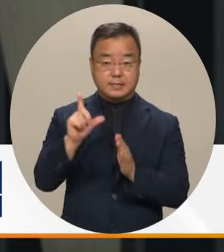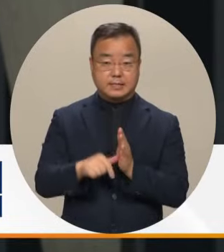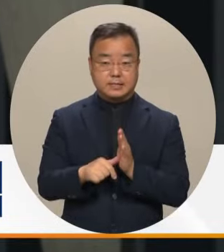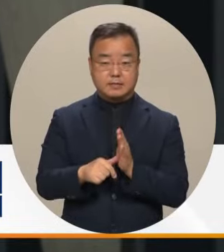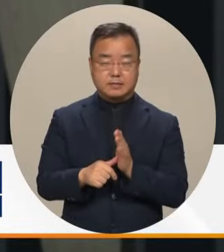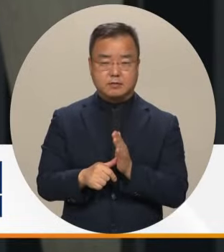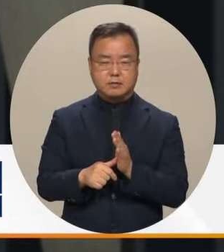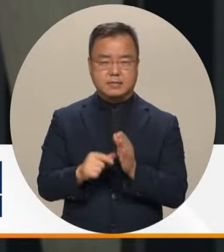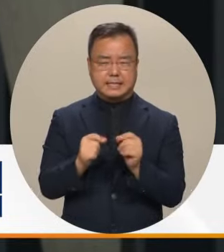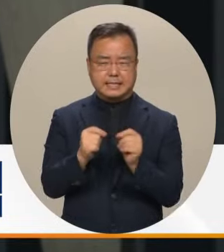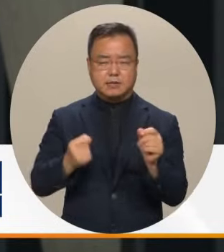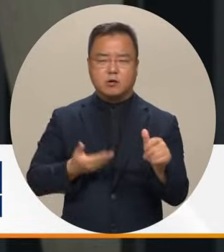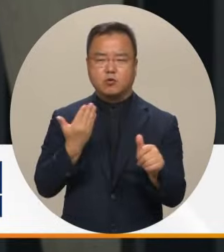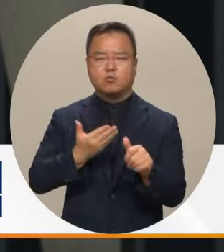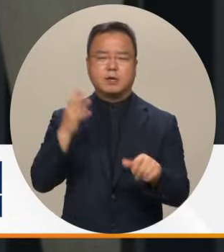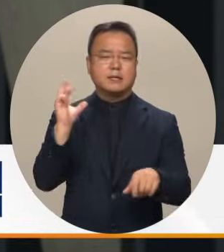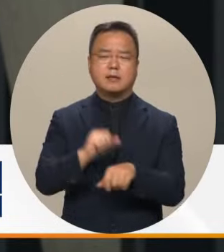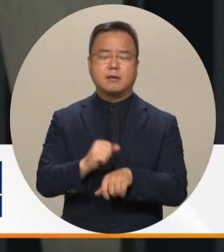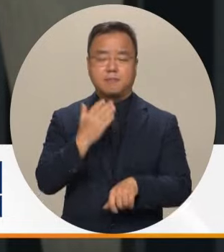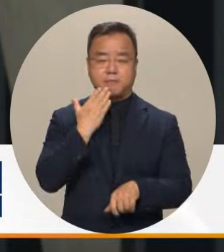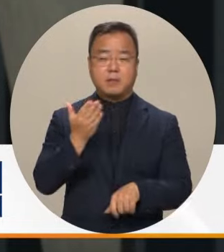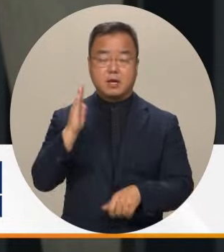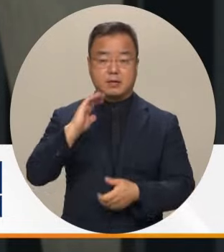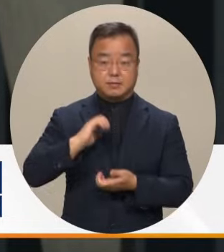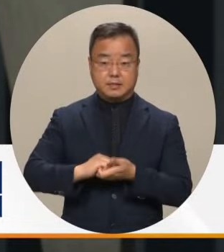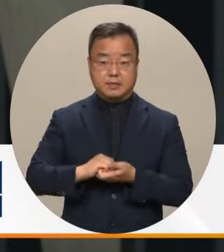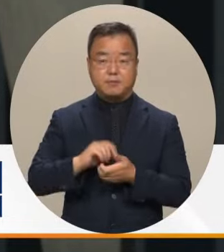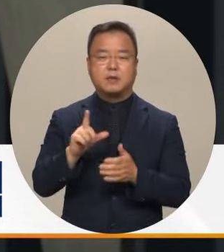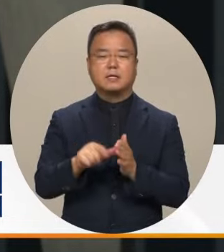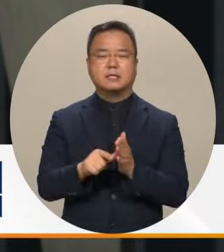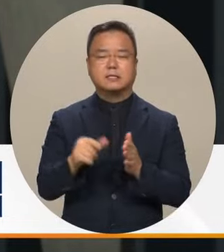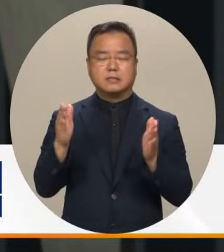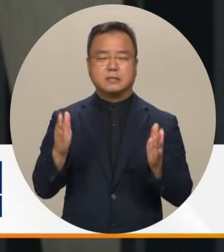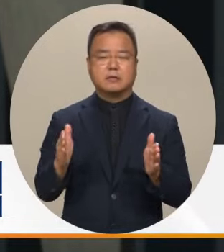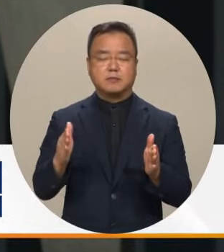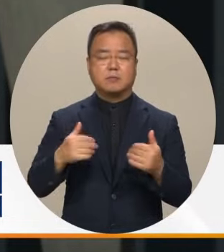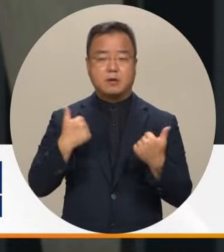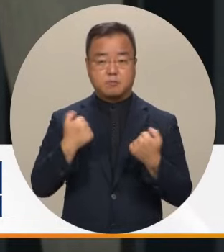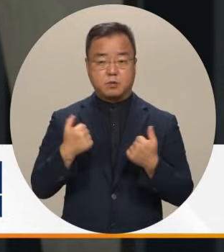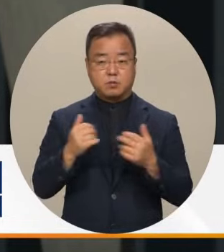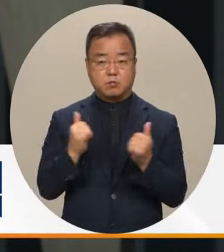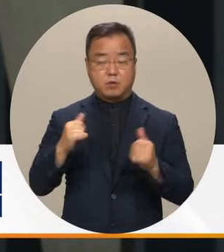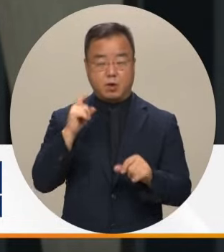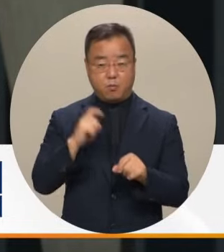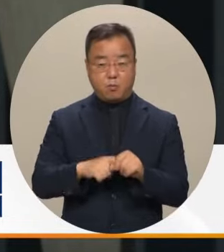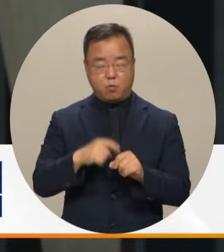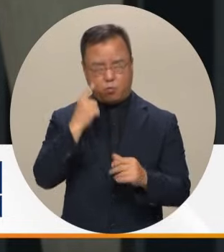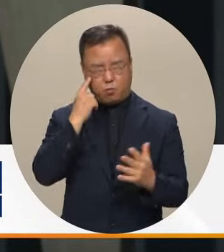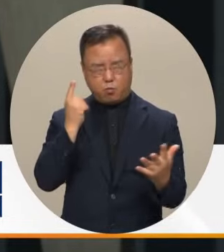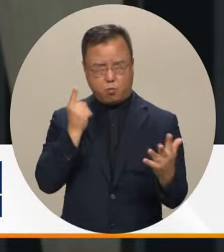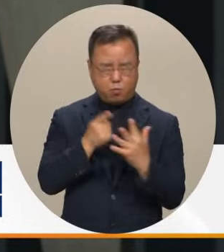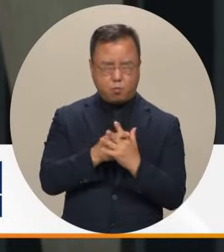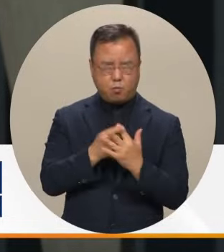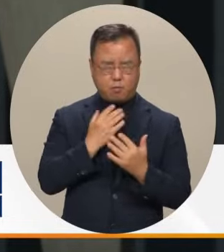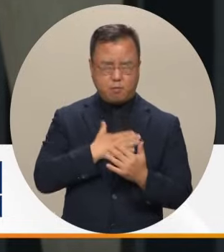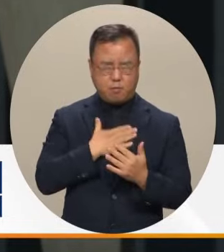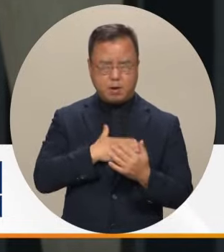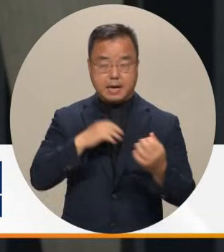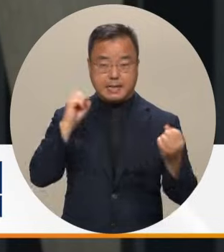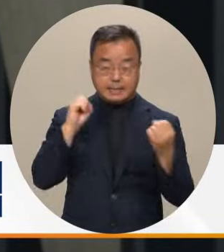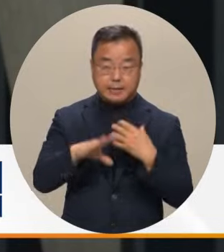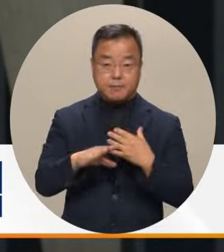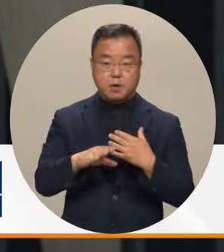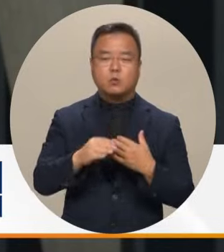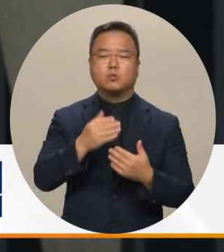주면 잘할 수 있습니다데 제한된 시간이라는 거 그다음에 면접과는 의도를 정확하게 파악해서 답변하는 것이 매우